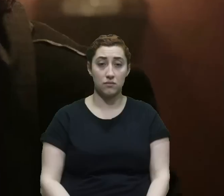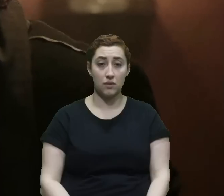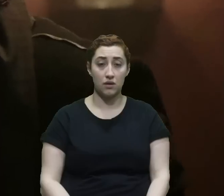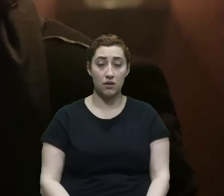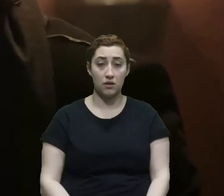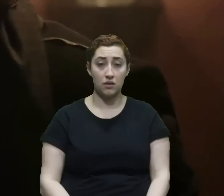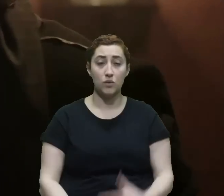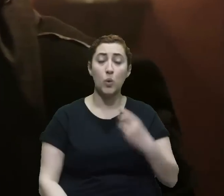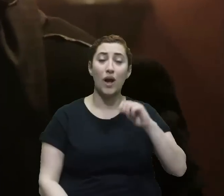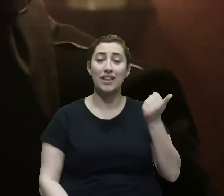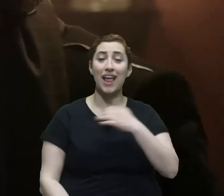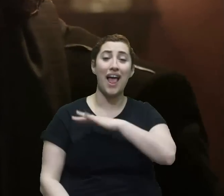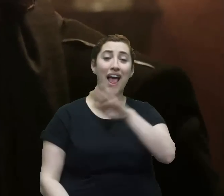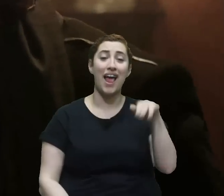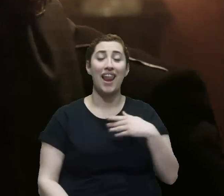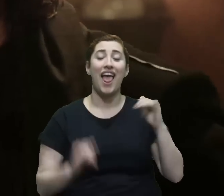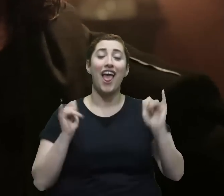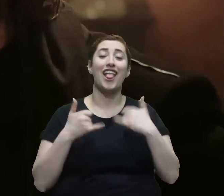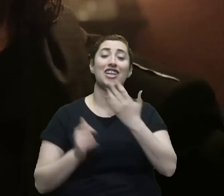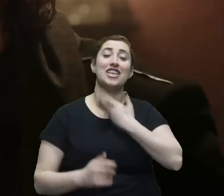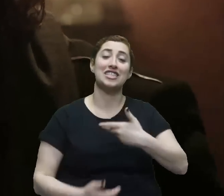Eğlence mekanı. Pek muhterem sefa düşkünleri.